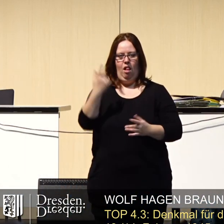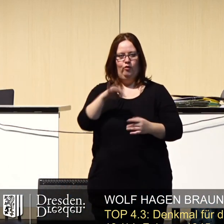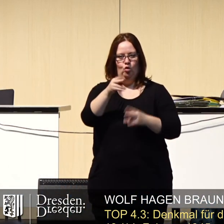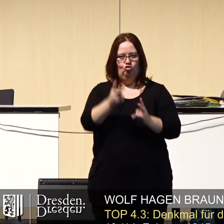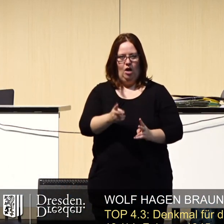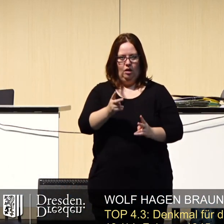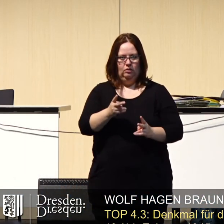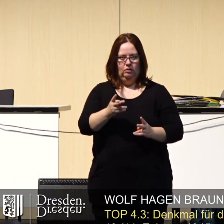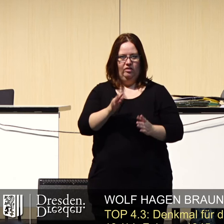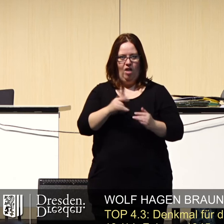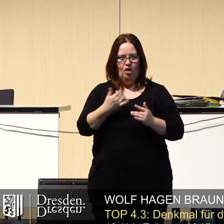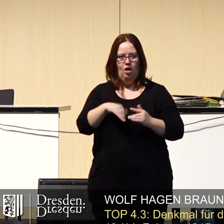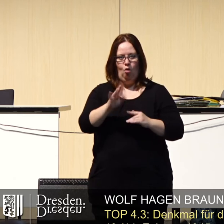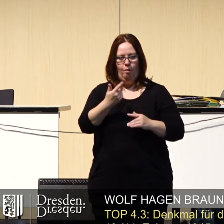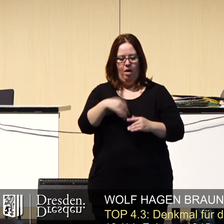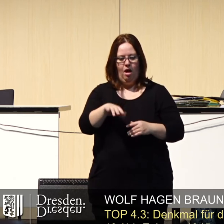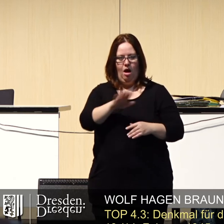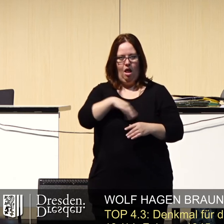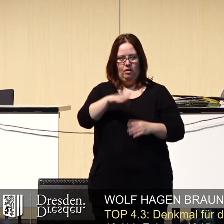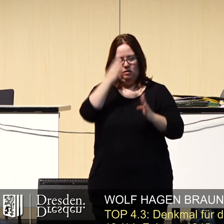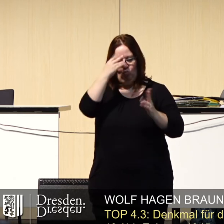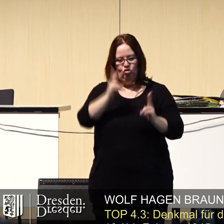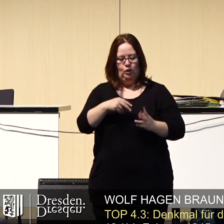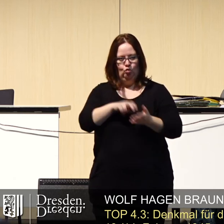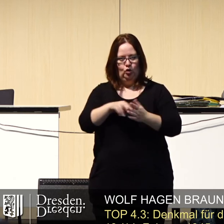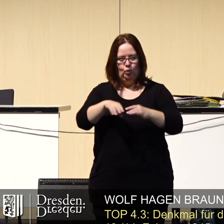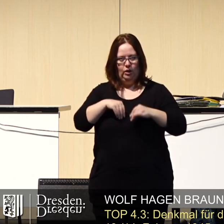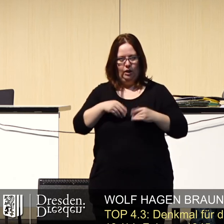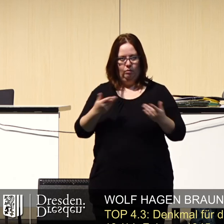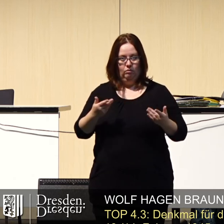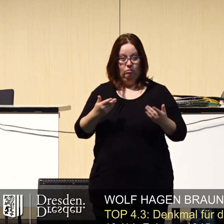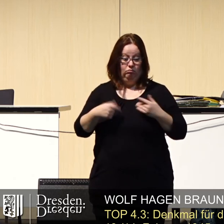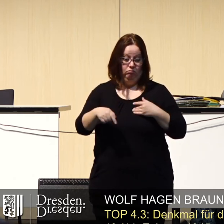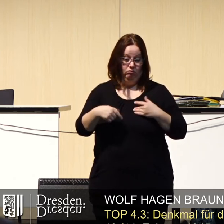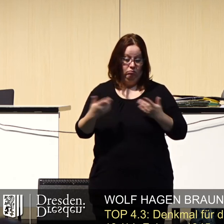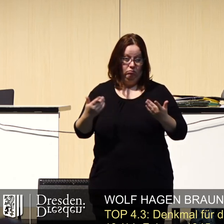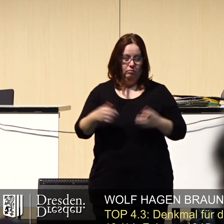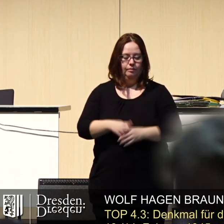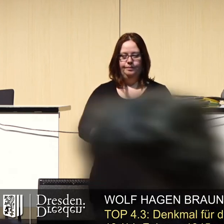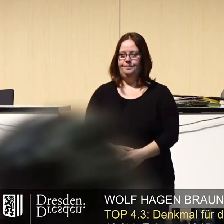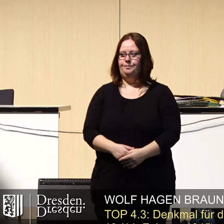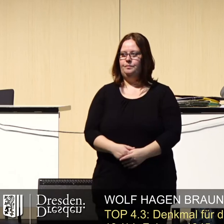Stadt, es in die Zuständigkeit der Landeshauptstadt zu überführen? In Kürze beispielsweise.